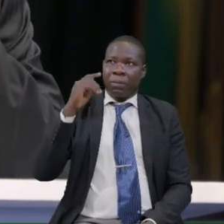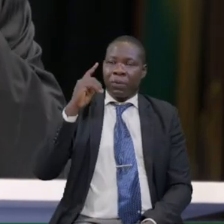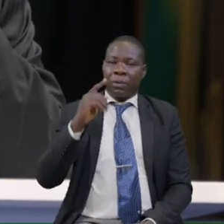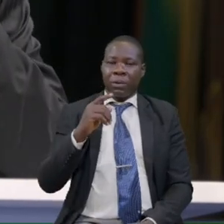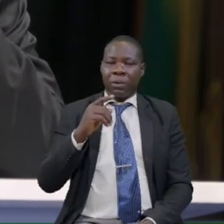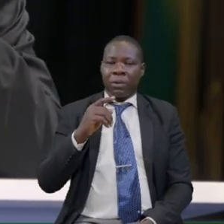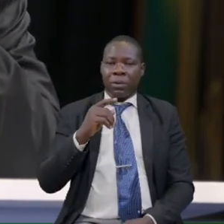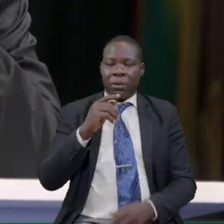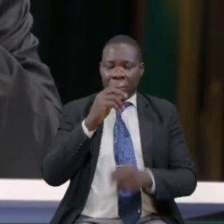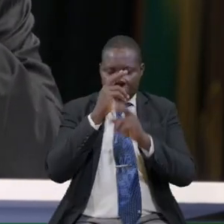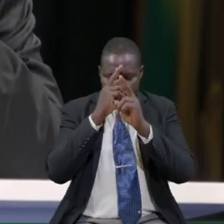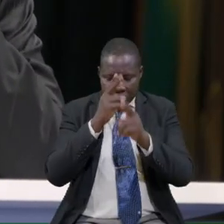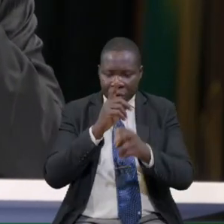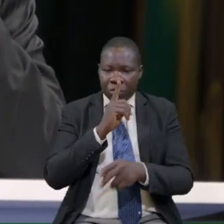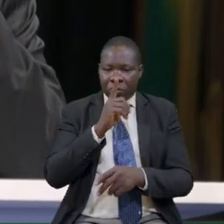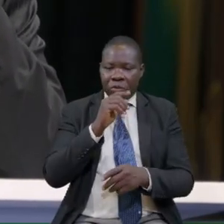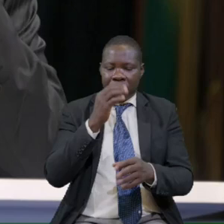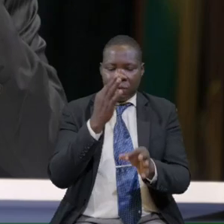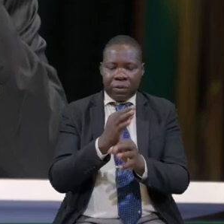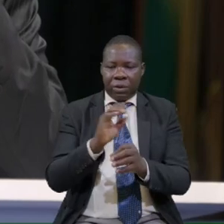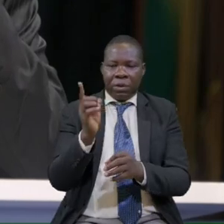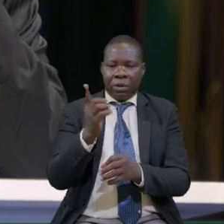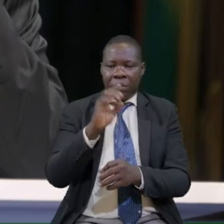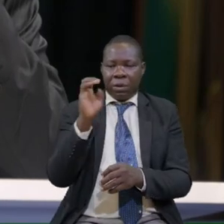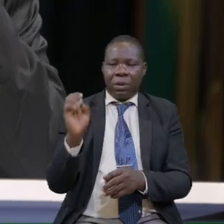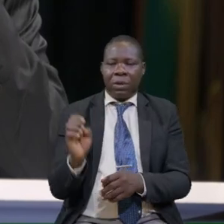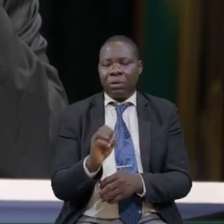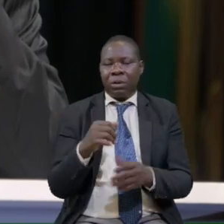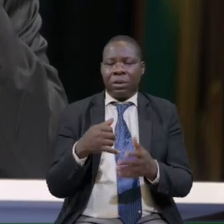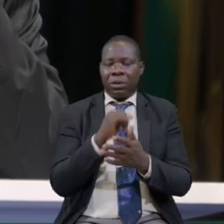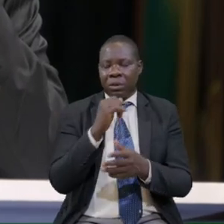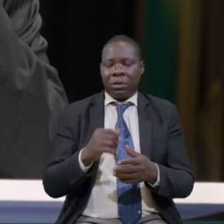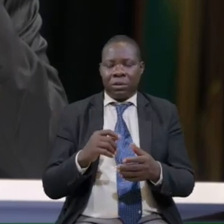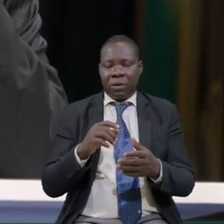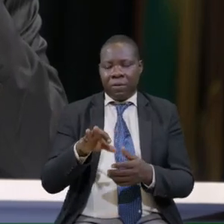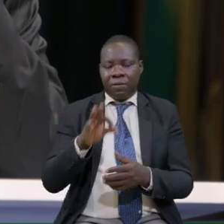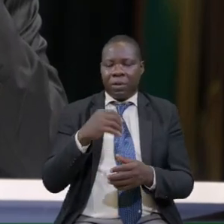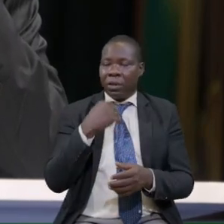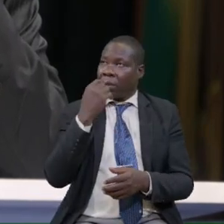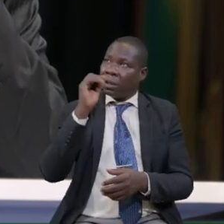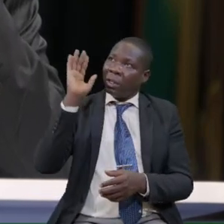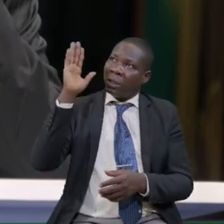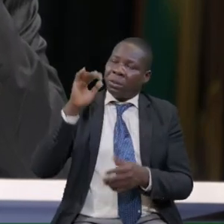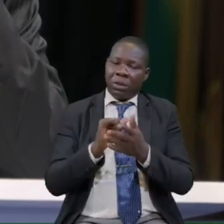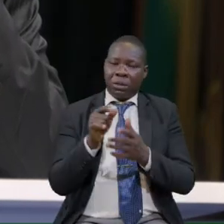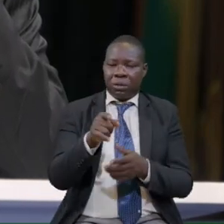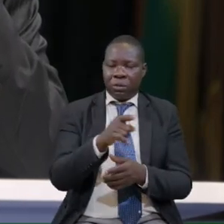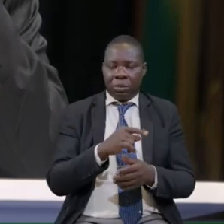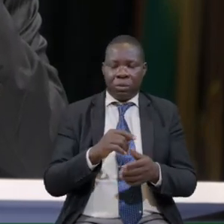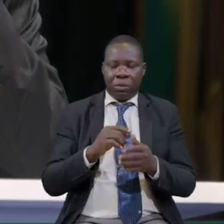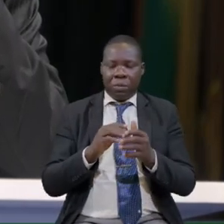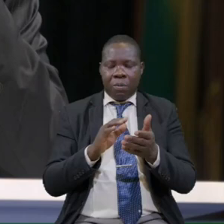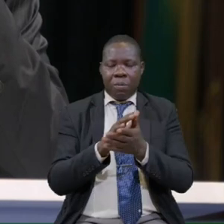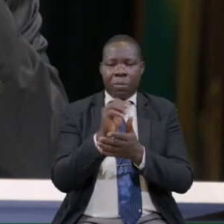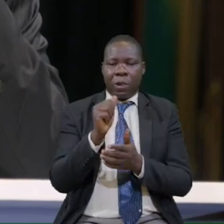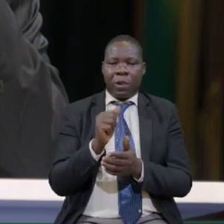Le Seigneur honore la vraie faute partout où elle se trouve. Dieu dit au Seigneur que tu